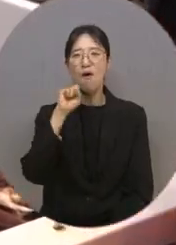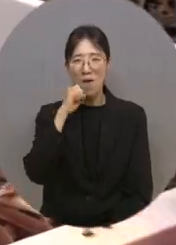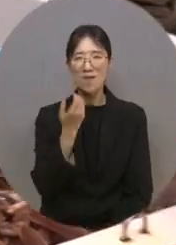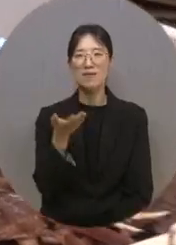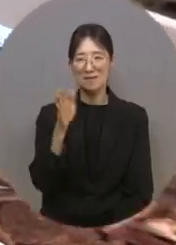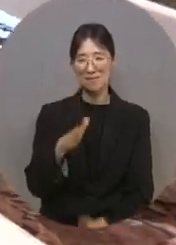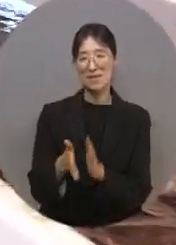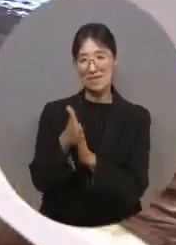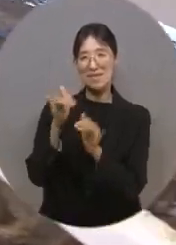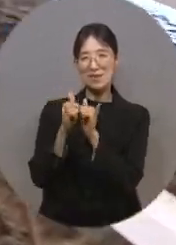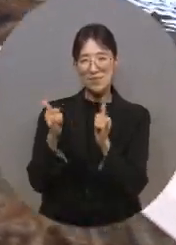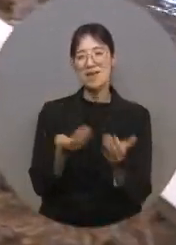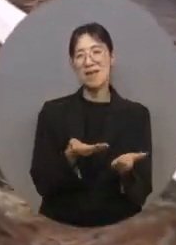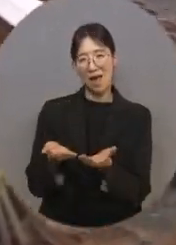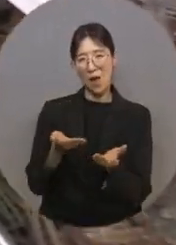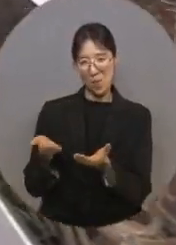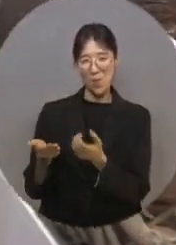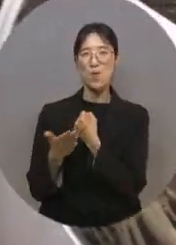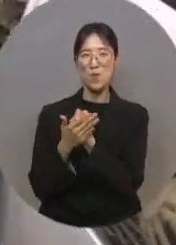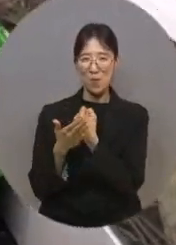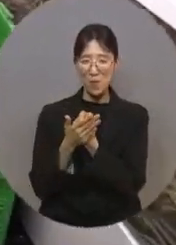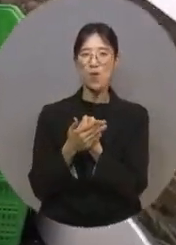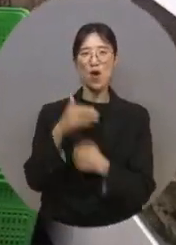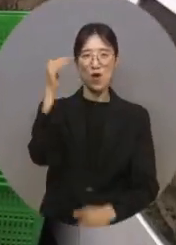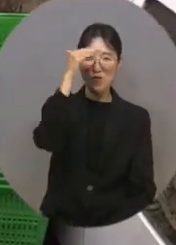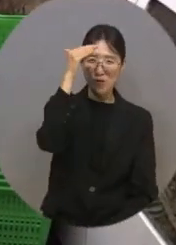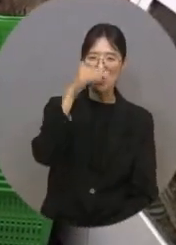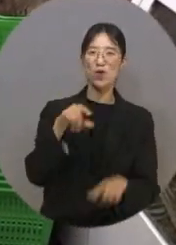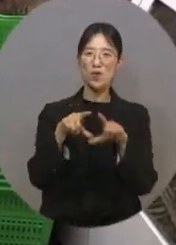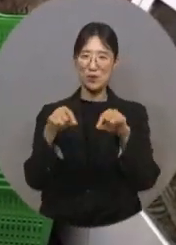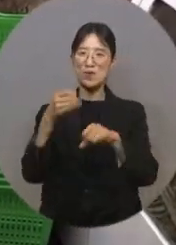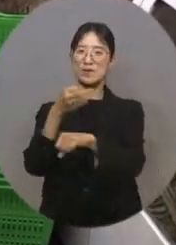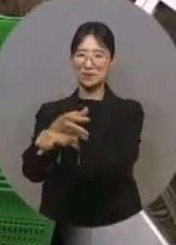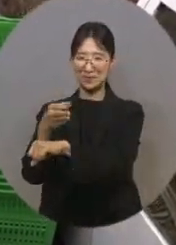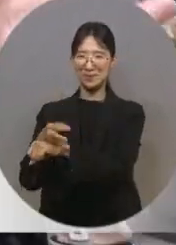양보로 구경도 하고 음식을 구매하며 즐겨봅니다.